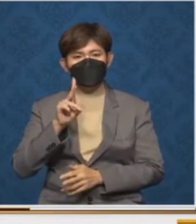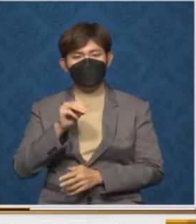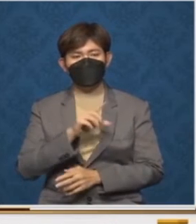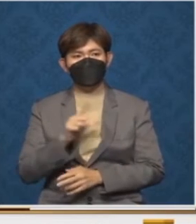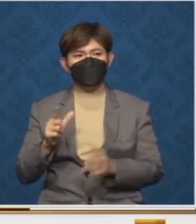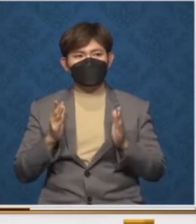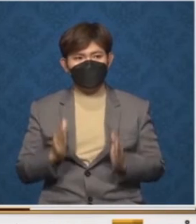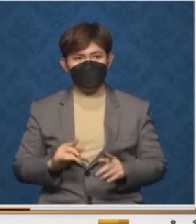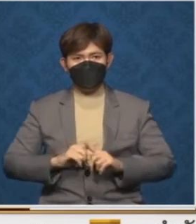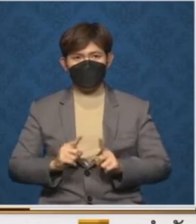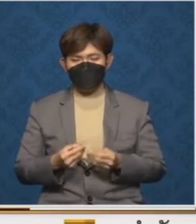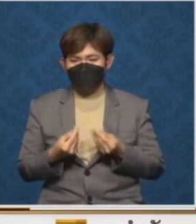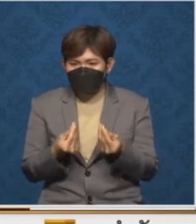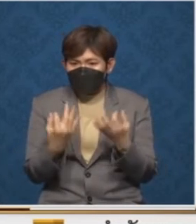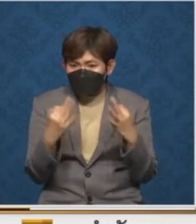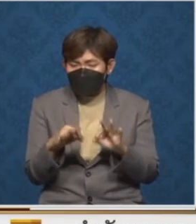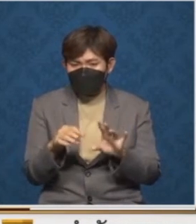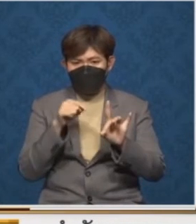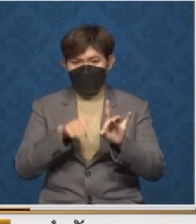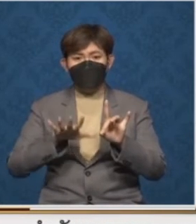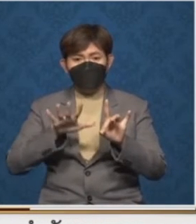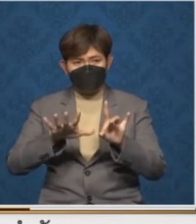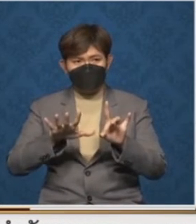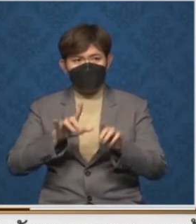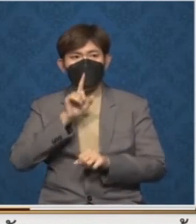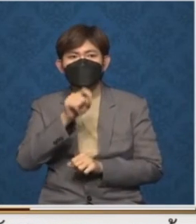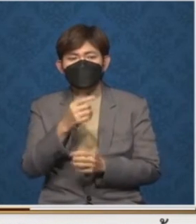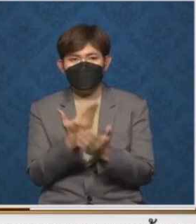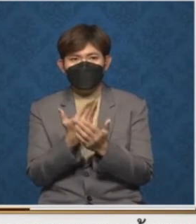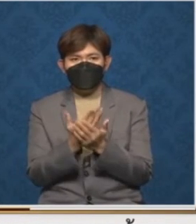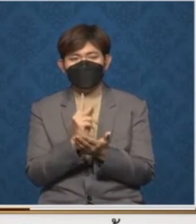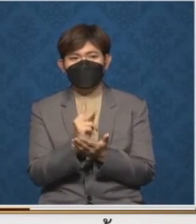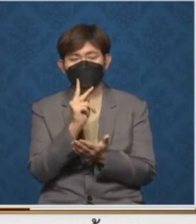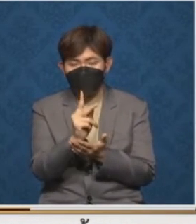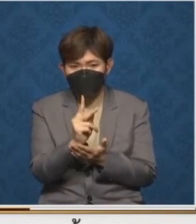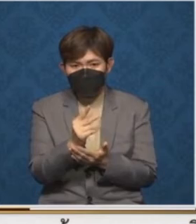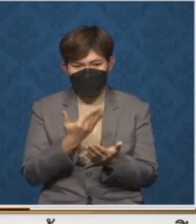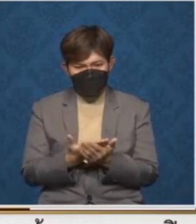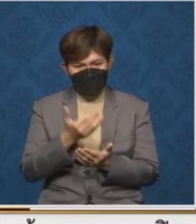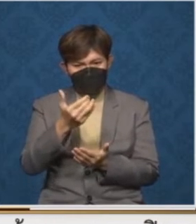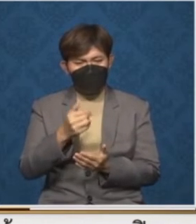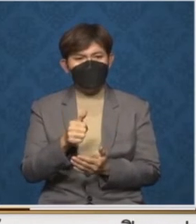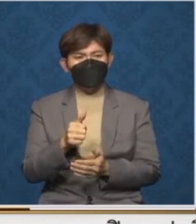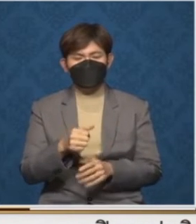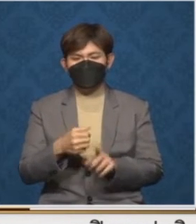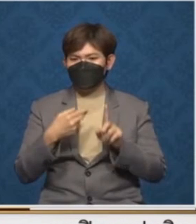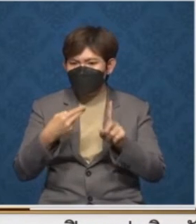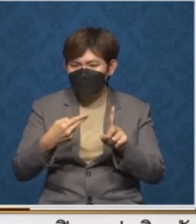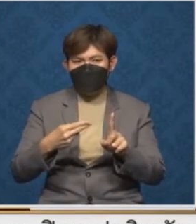์สหรัฐ หรอไม่เกิน 35 บาทขณะที่ผู้ชนะการประมูลตอนนั้นอยู่ที่ 70 บาทคร